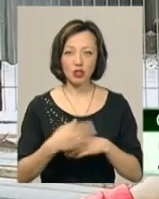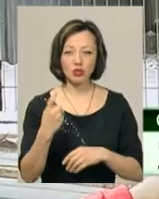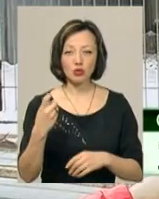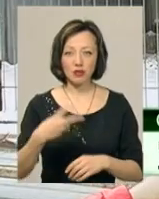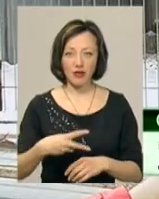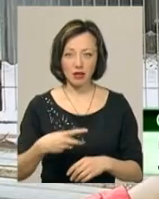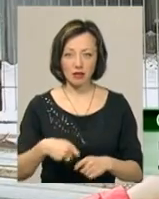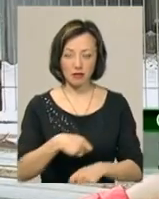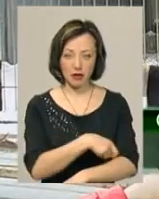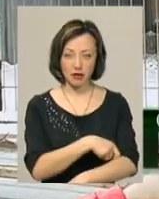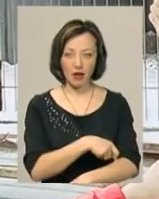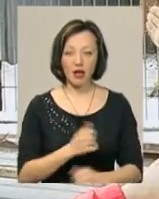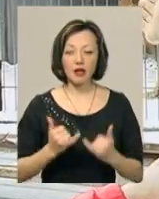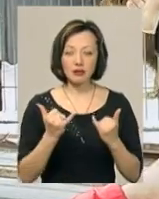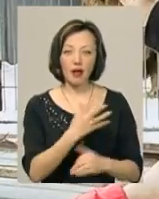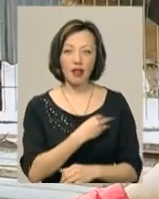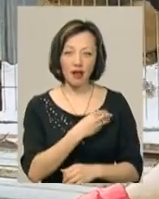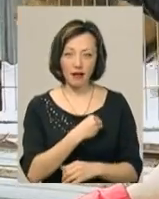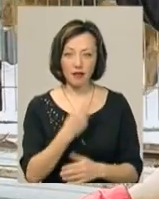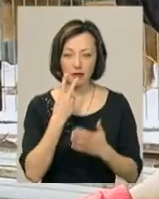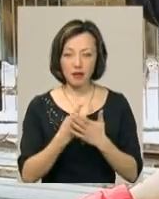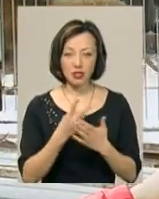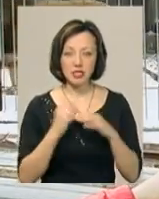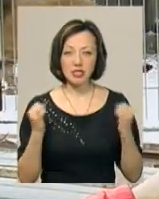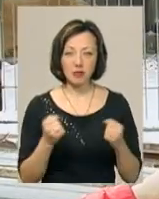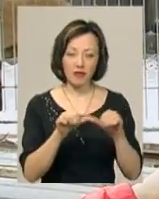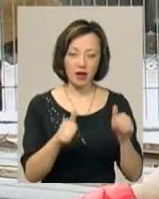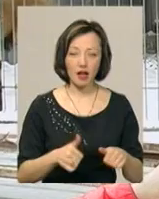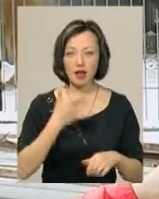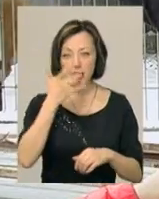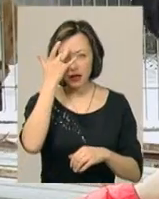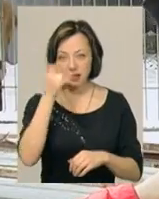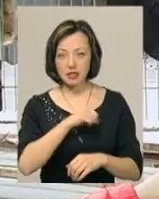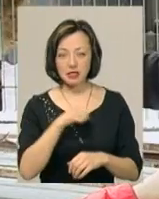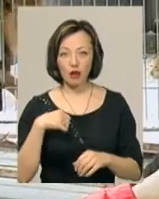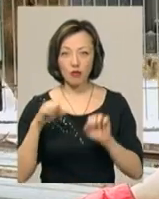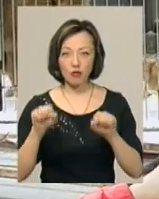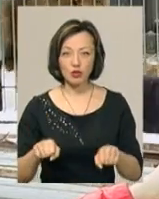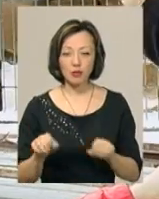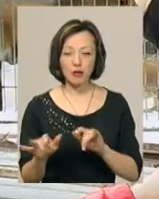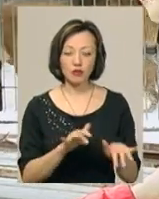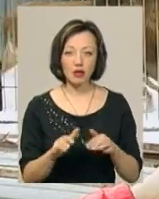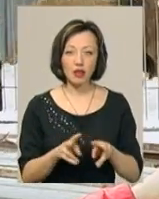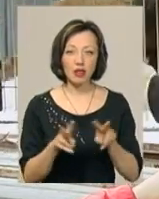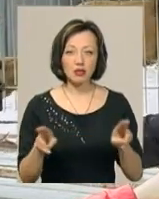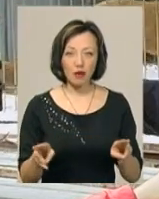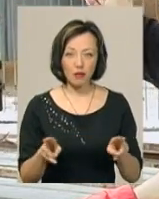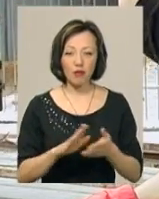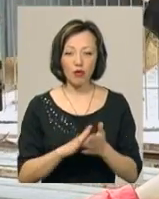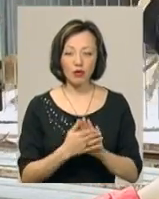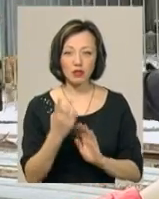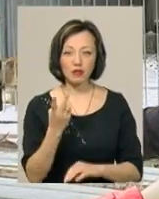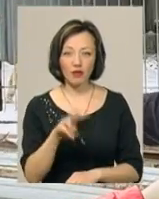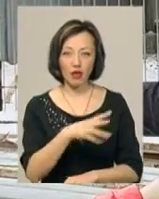120 квадратних метрів. Для левів, от як бачите, зимний варіант є і літній, ну вони собі самі можуть передвигатися, так само положено на двох